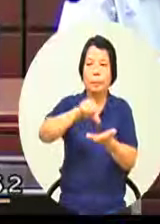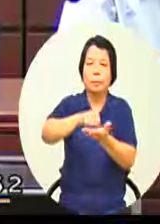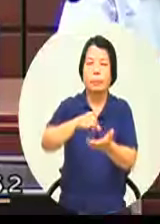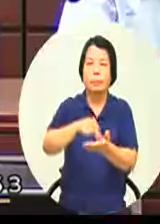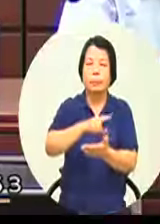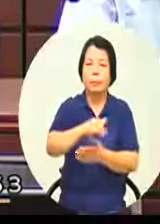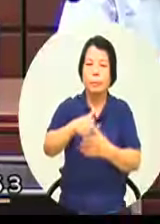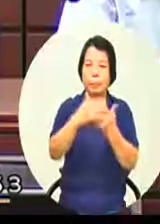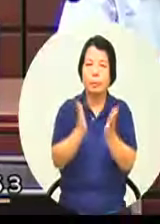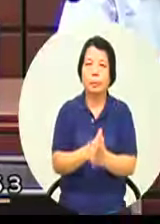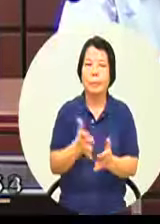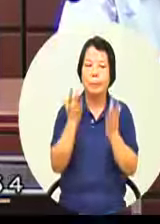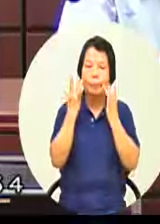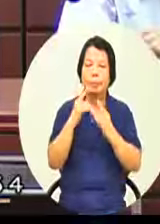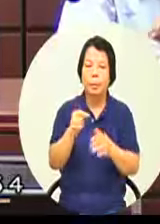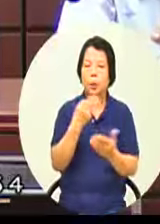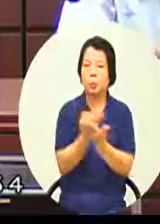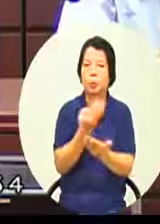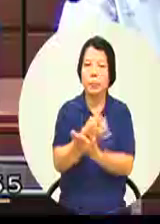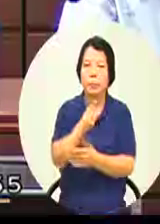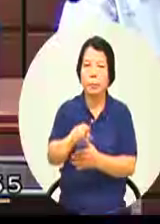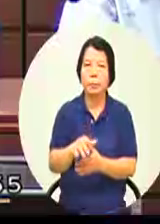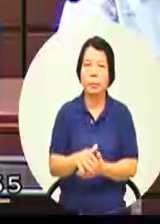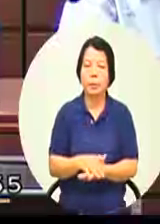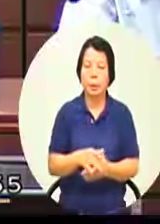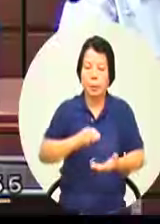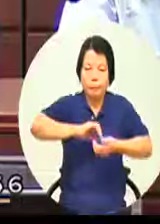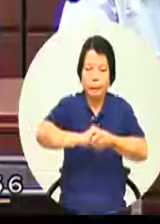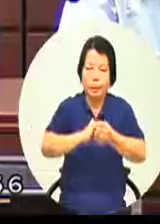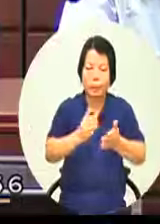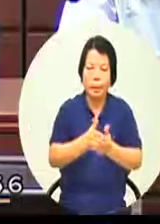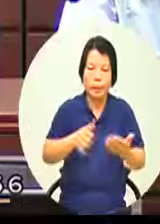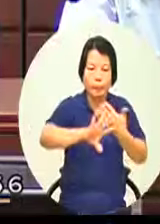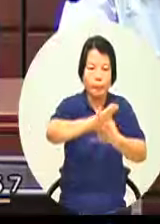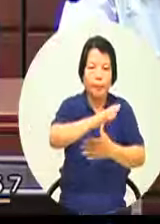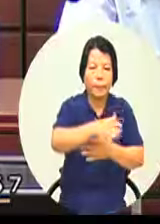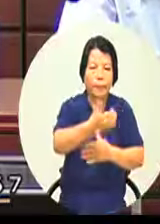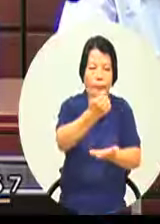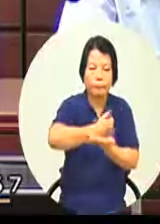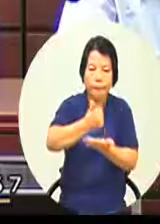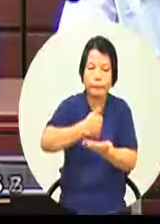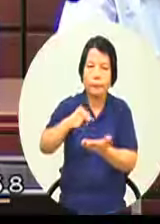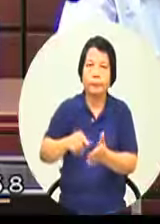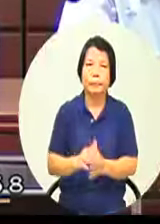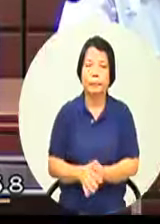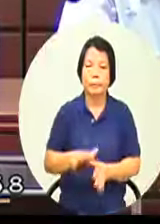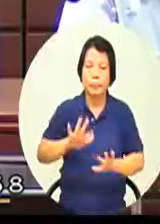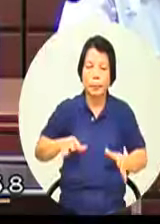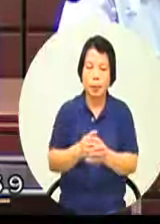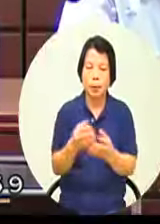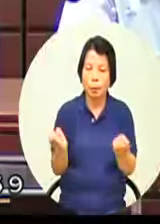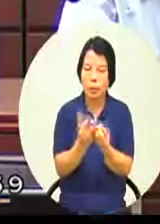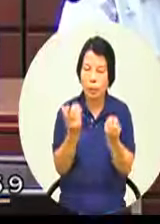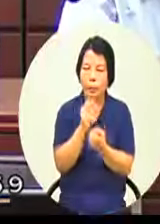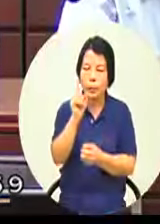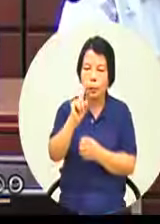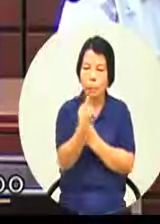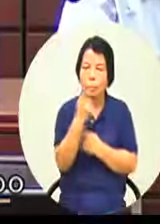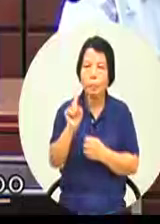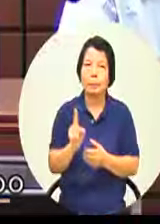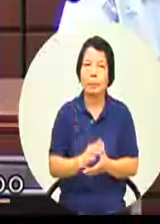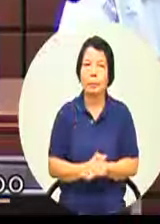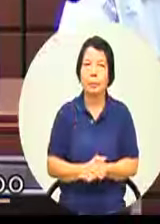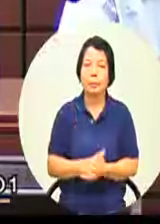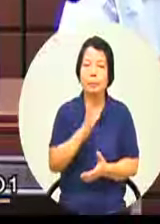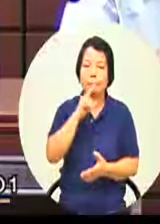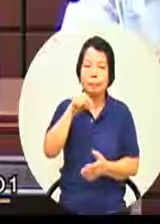实按的蔬菜是拢不够用的，所以一定要仰赖其他县市。这边的问题出伫对，